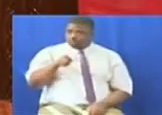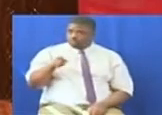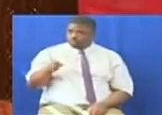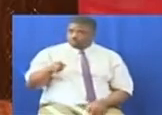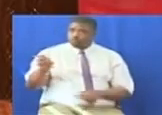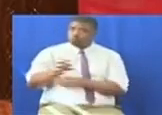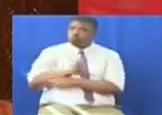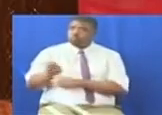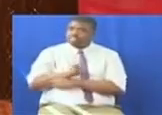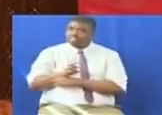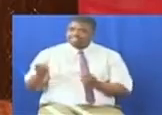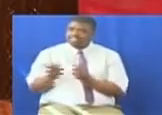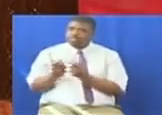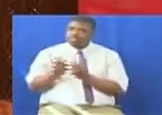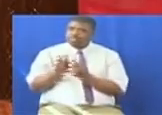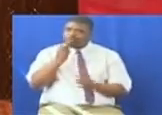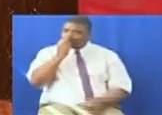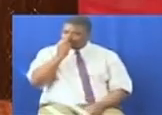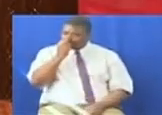kama mboni.